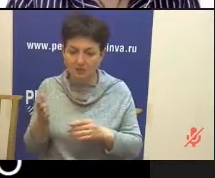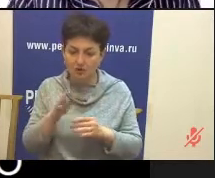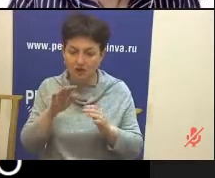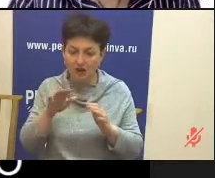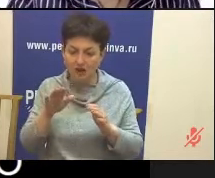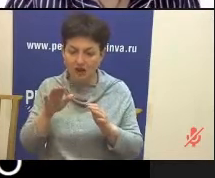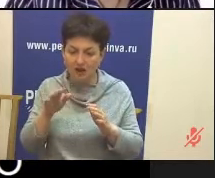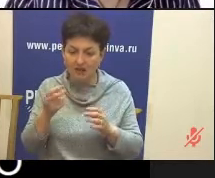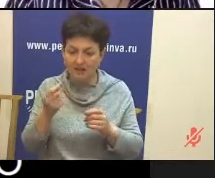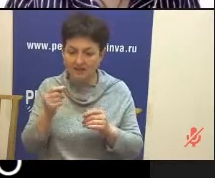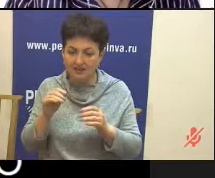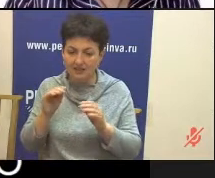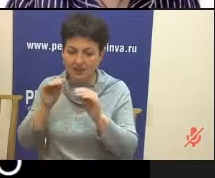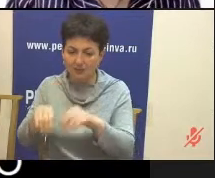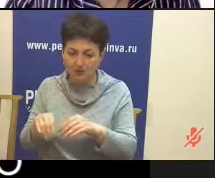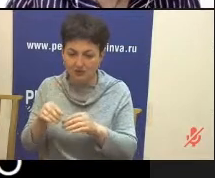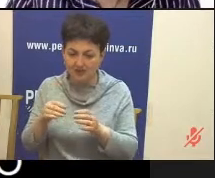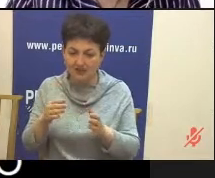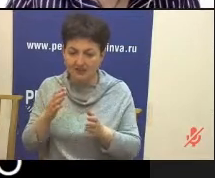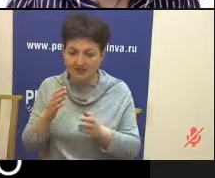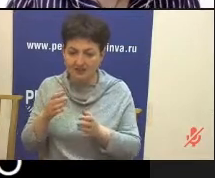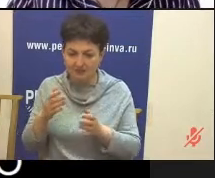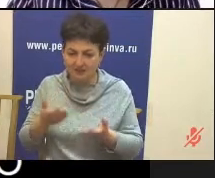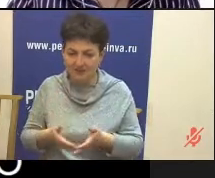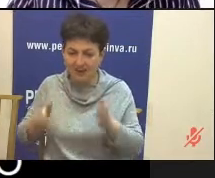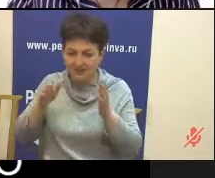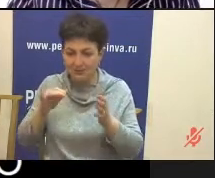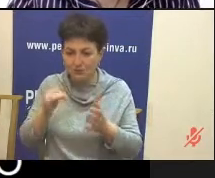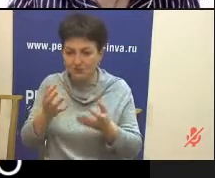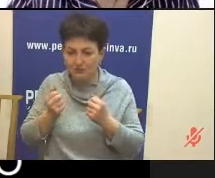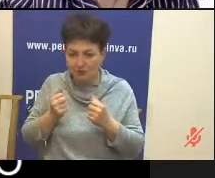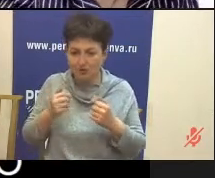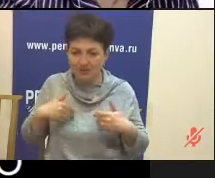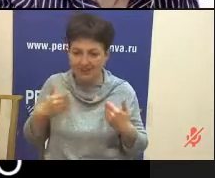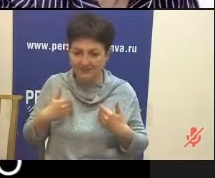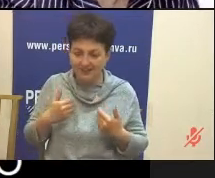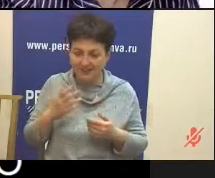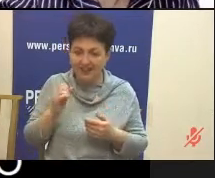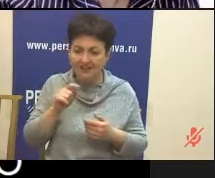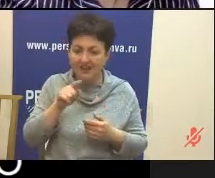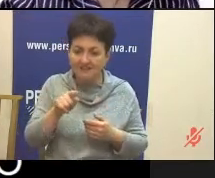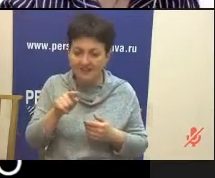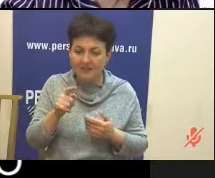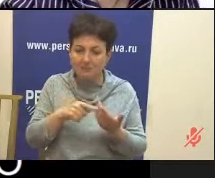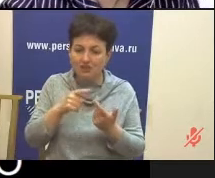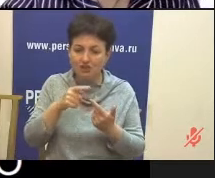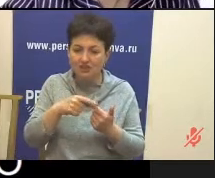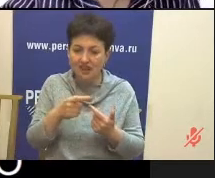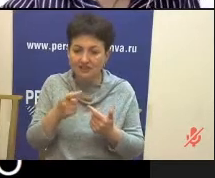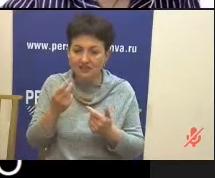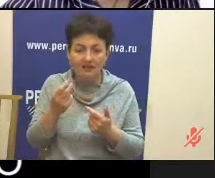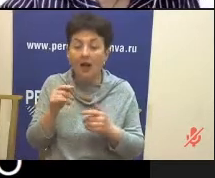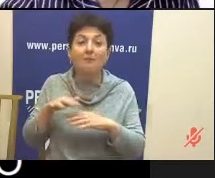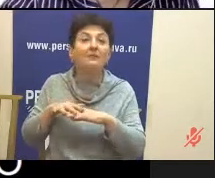вот этот переход между опусканием денег в корзинку и получением какого-то понятного эффекта.